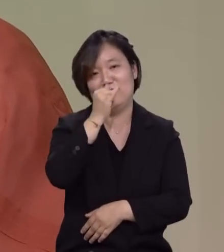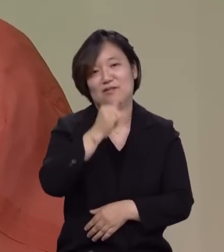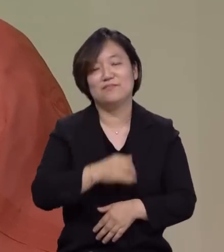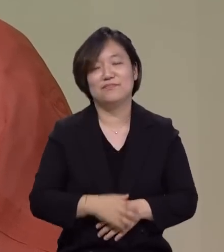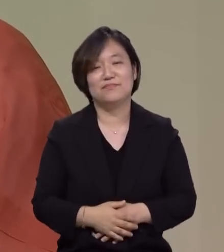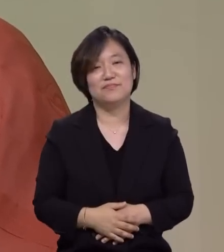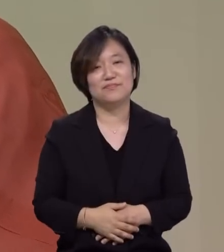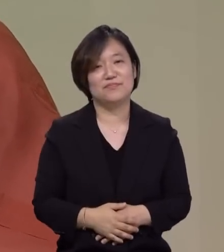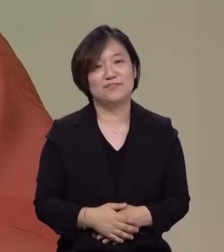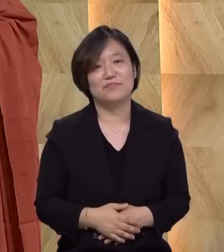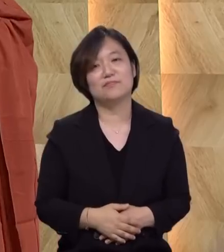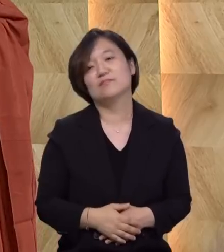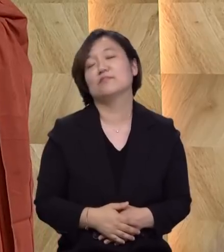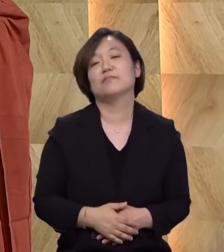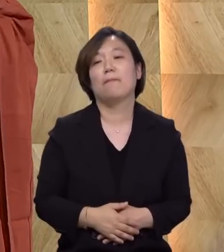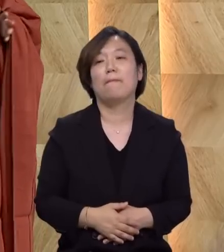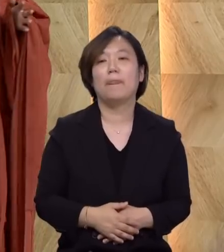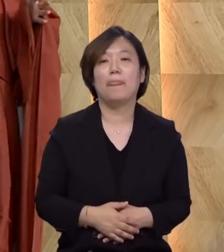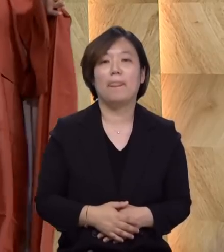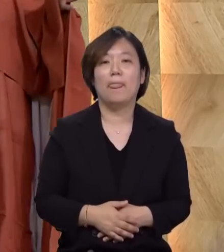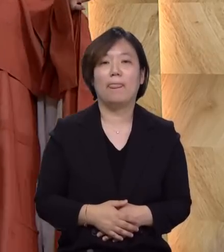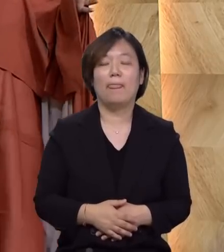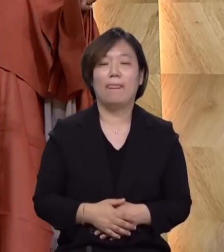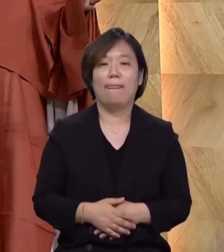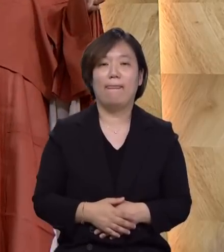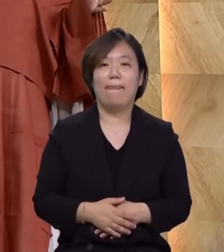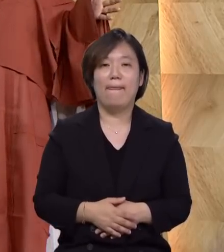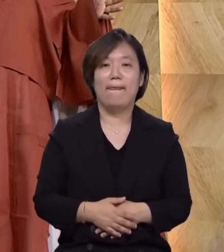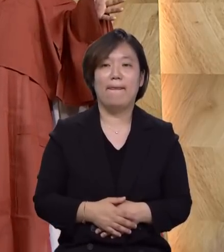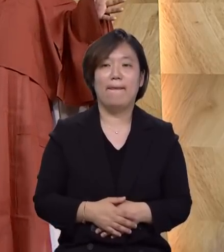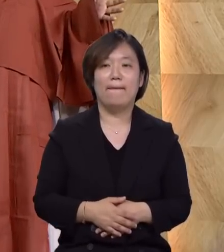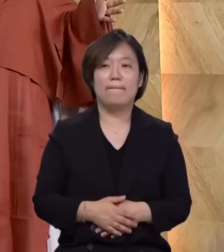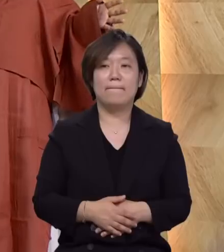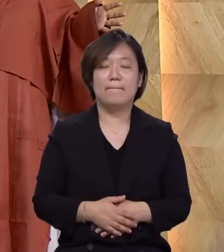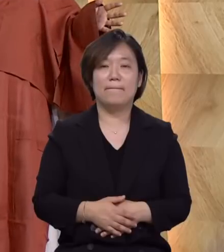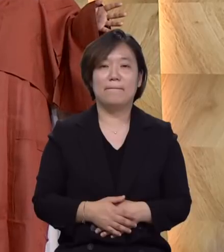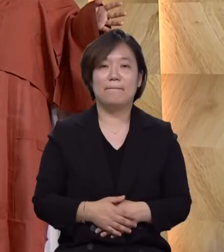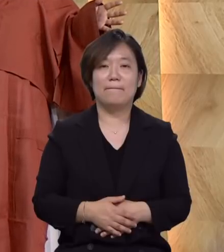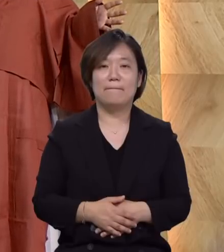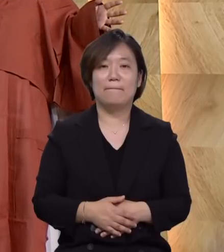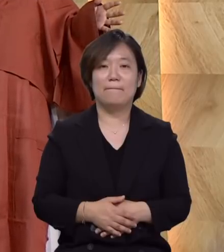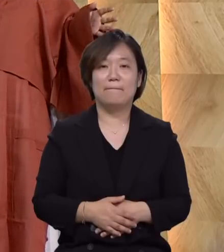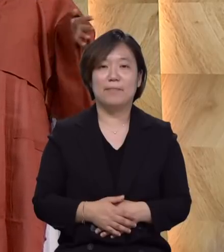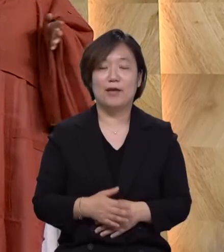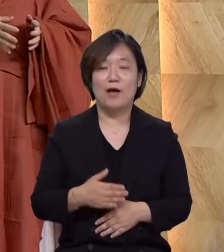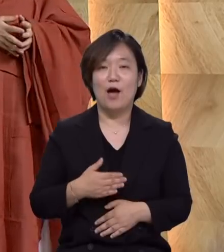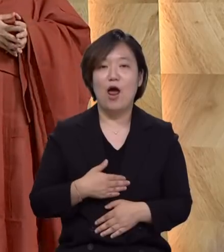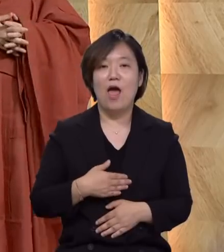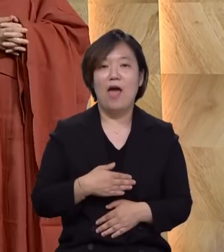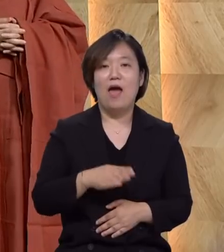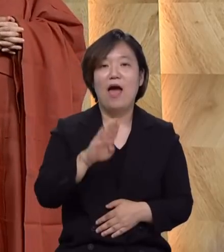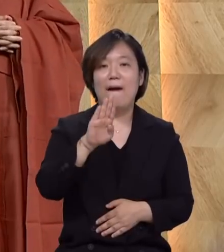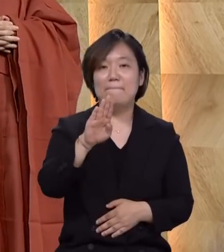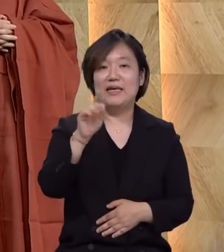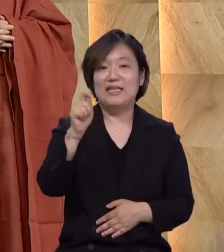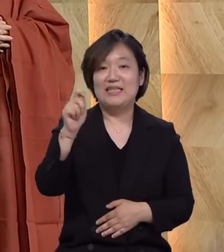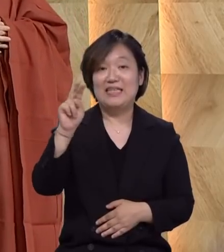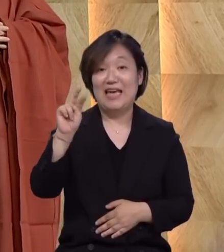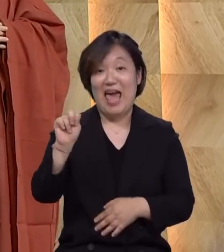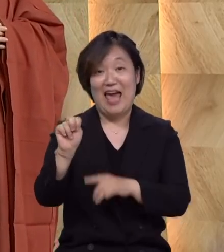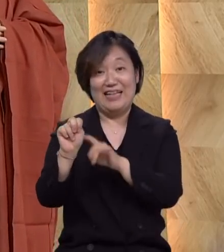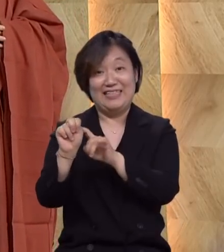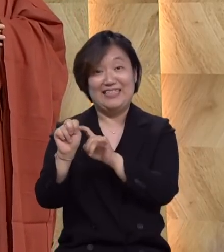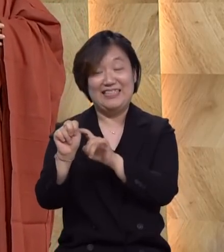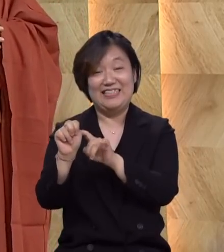있습니다 그리고 우리 BTN 불교tv의 명법사